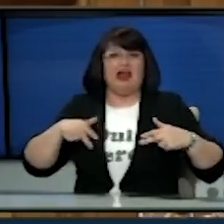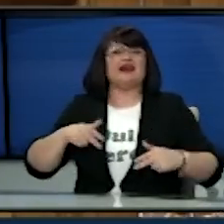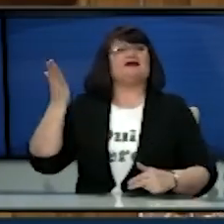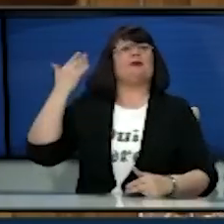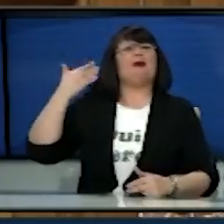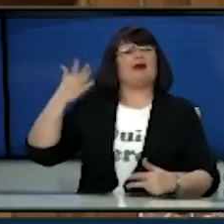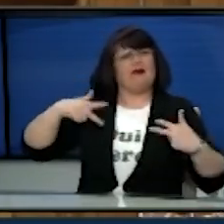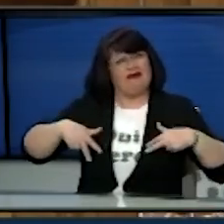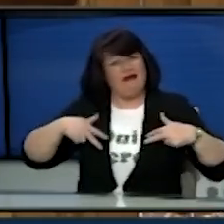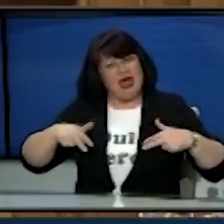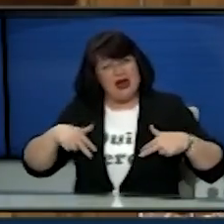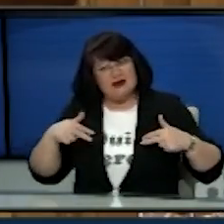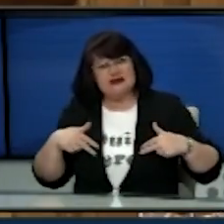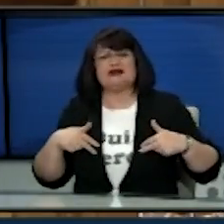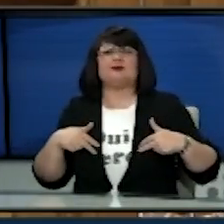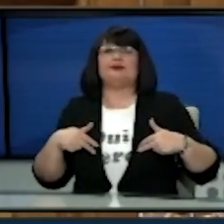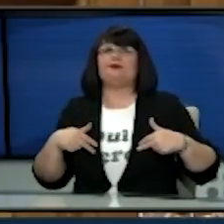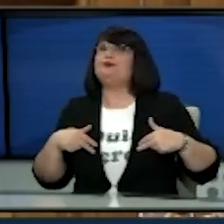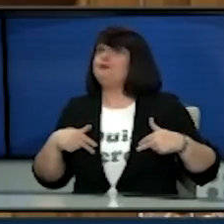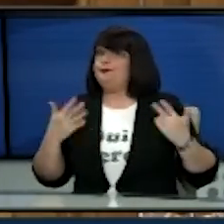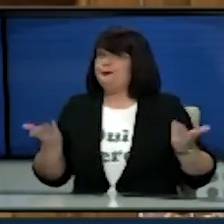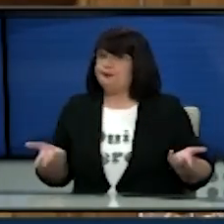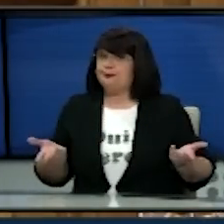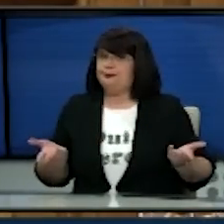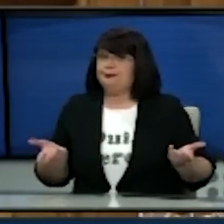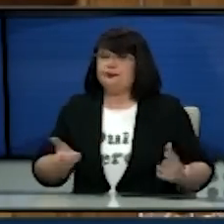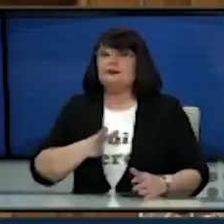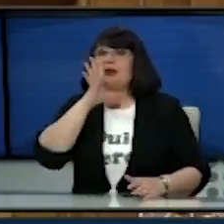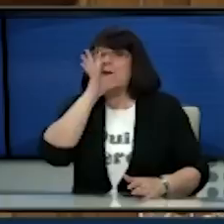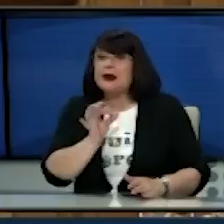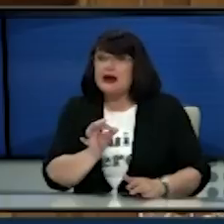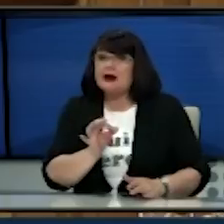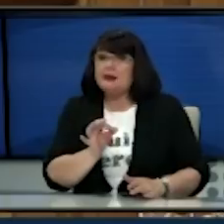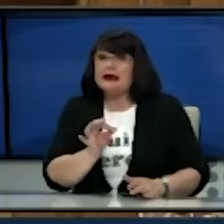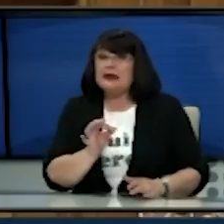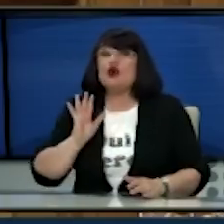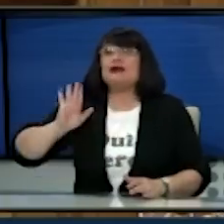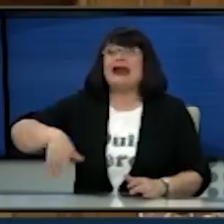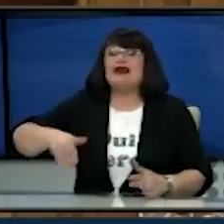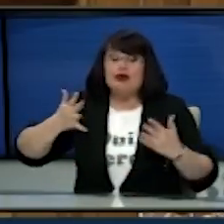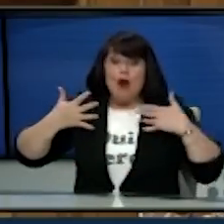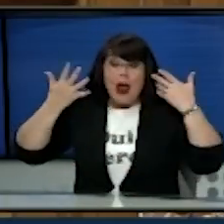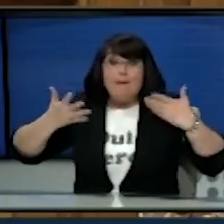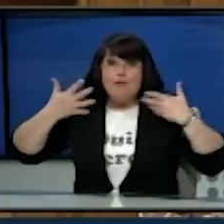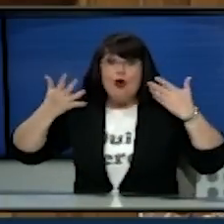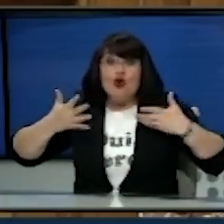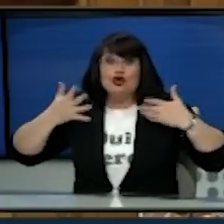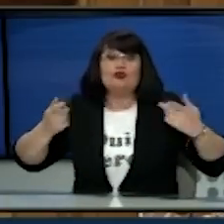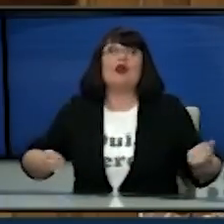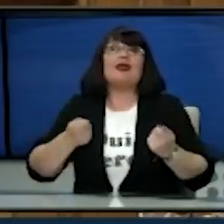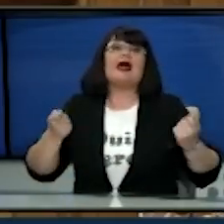των προηγούμενων που κυβέρνησαν πριν, αλλά τον πραγματικό, τον τελικό απολογισμό θα τον